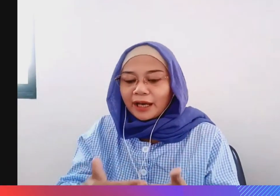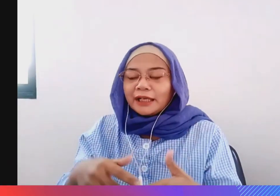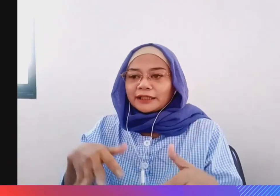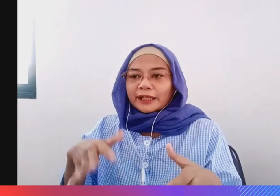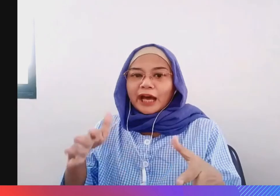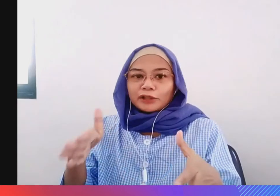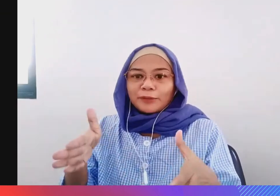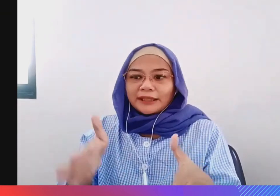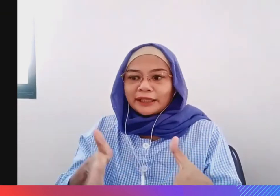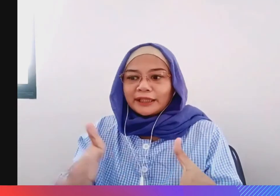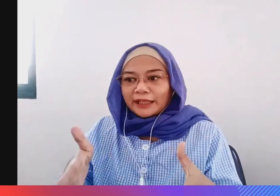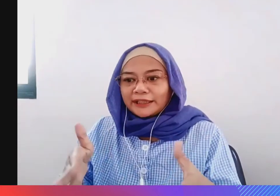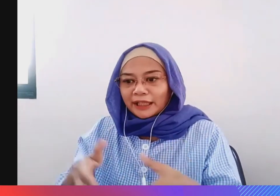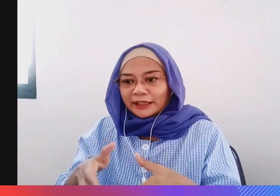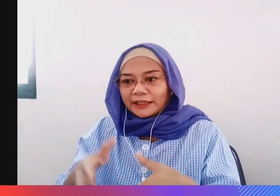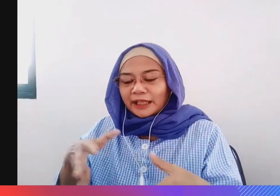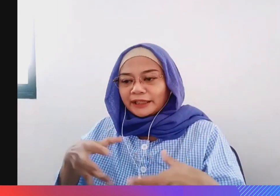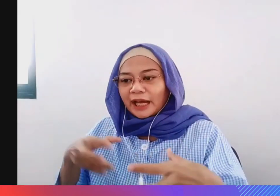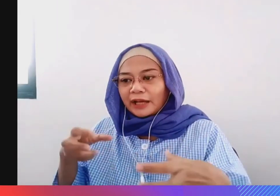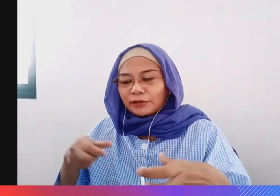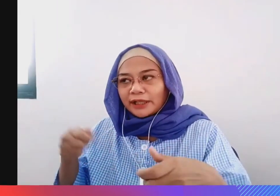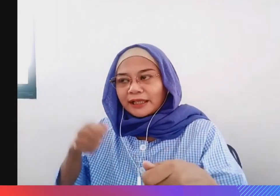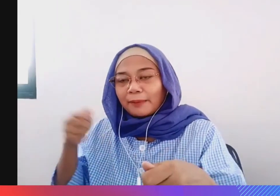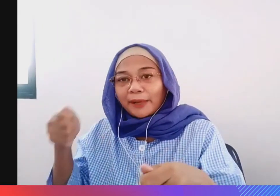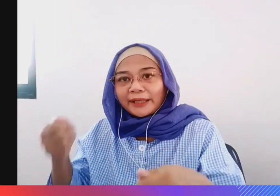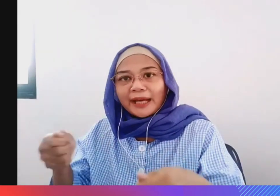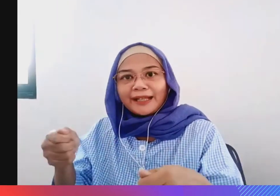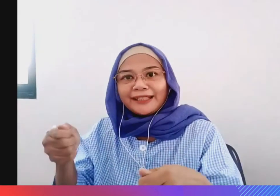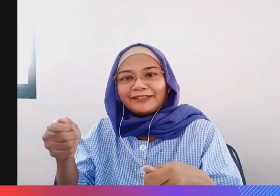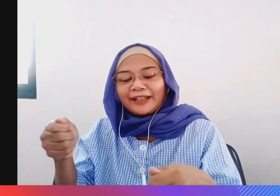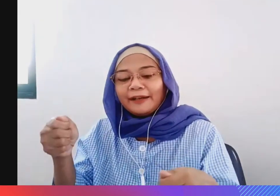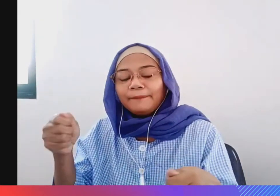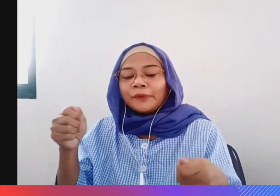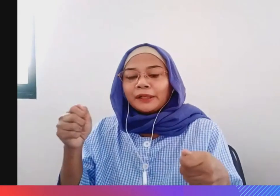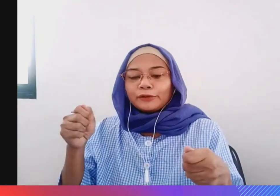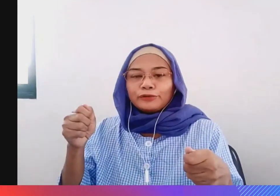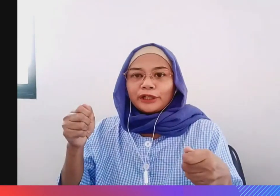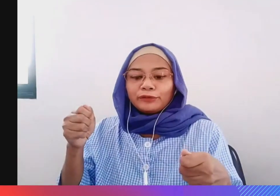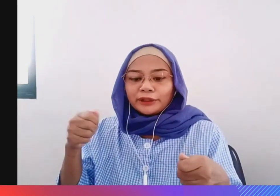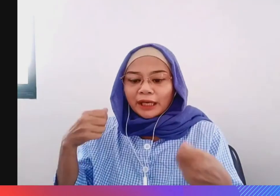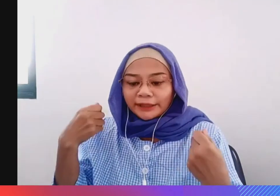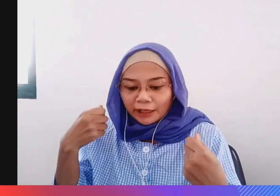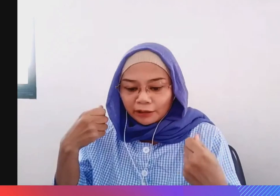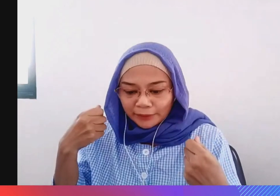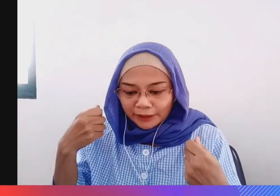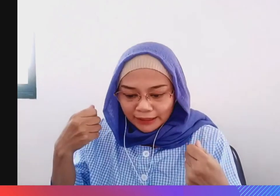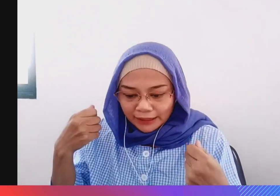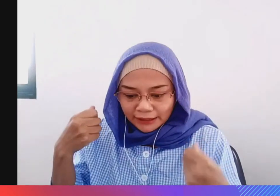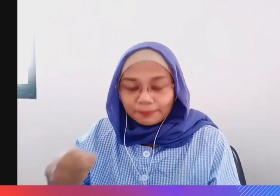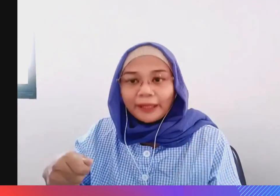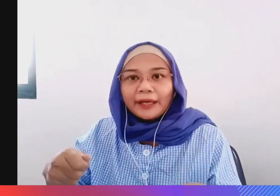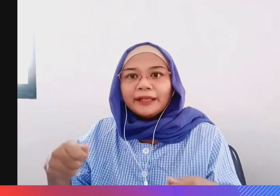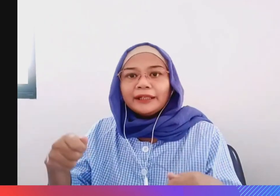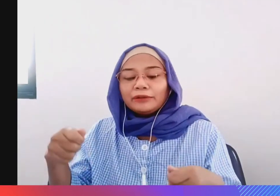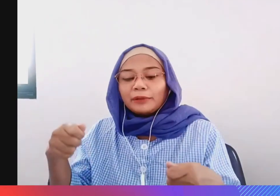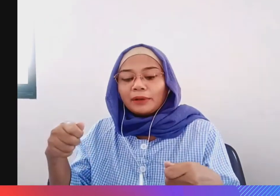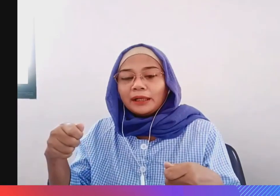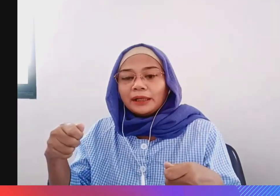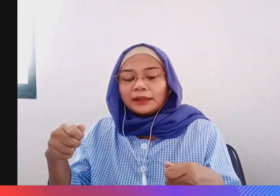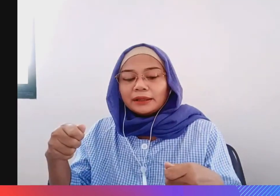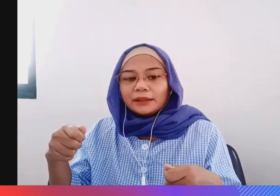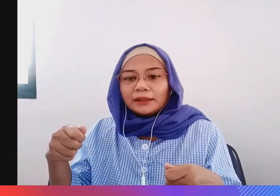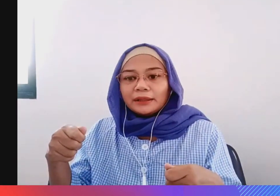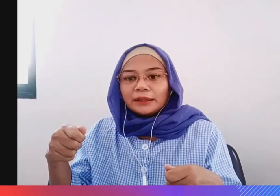warna, saya harus belajar dengan isyarat-isyarat yang harus saya sampaikan gitu ya. Terus udah gitu saya harus bikin lesson plan gitu,